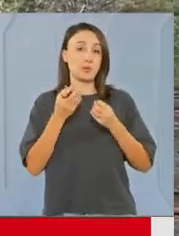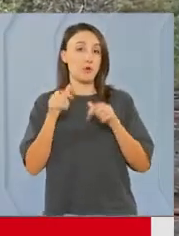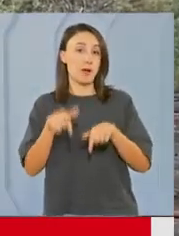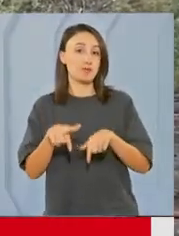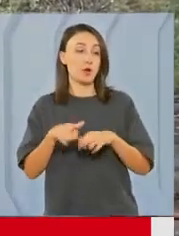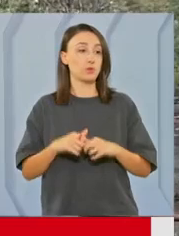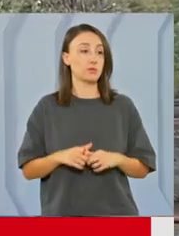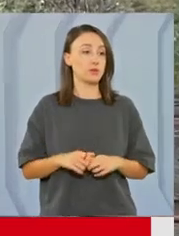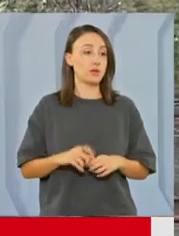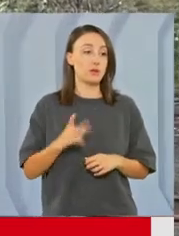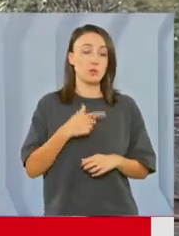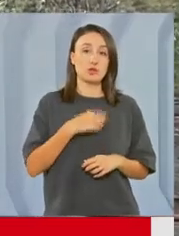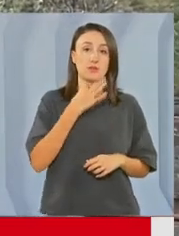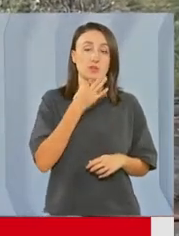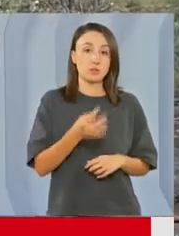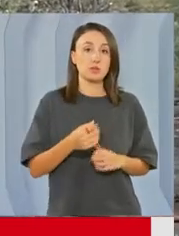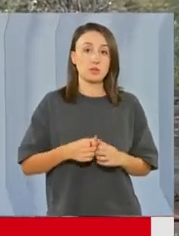momentul respectiv, pot să vă precizez că